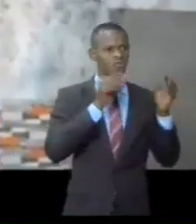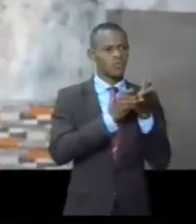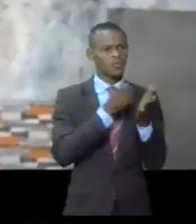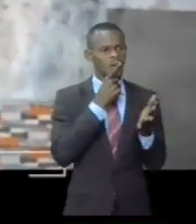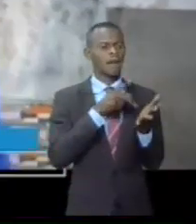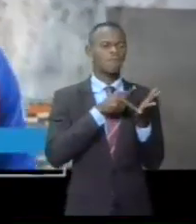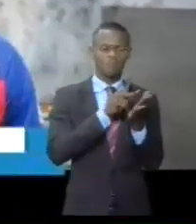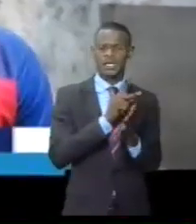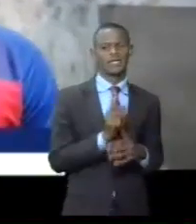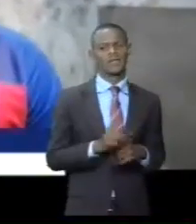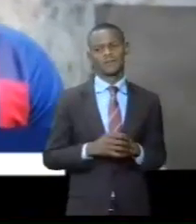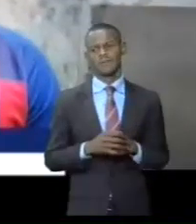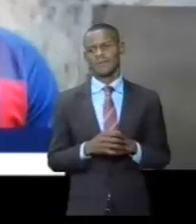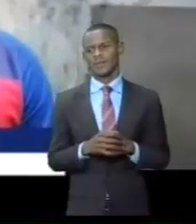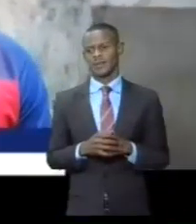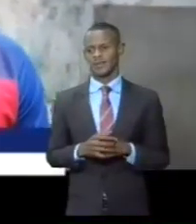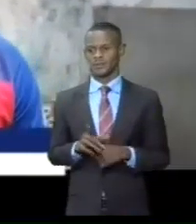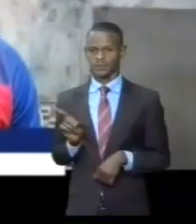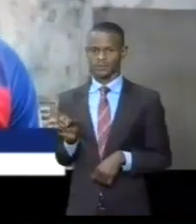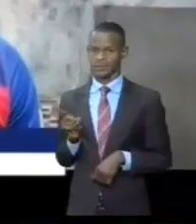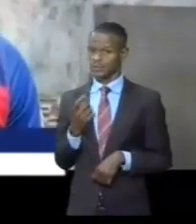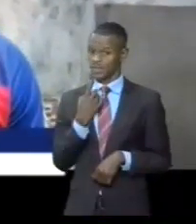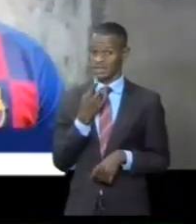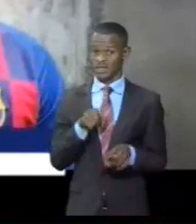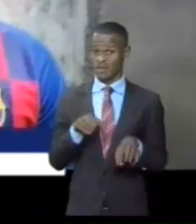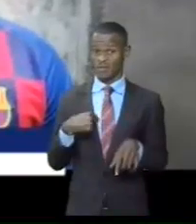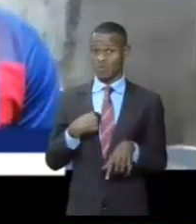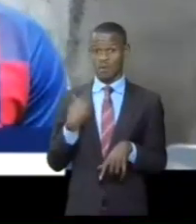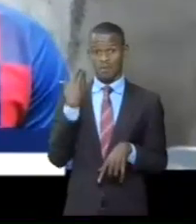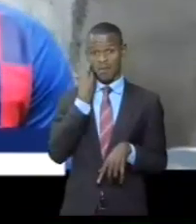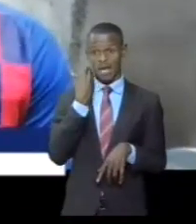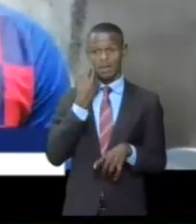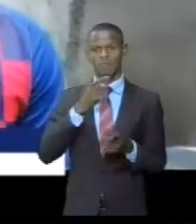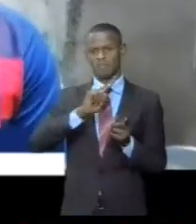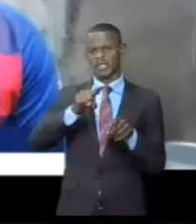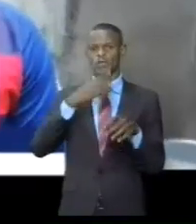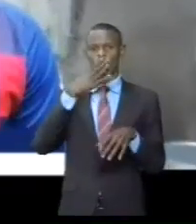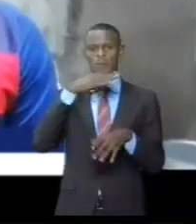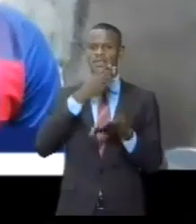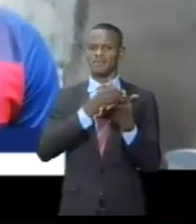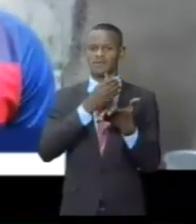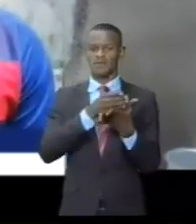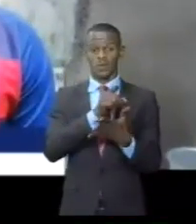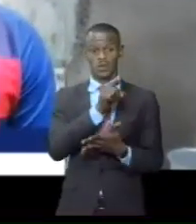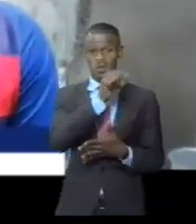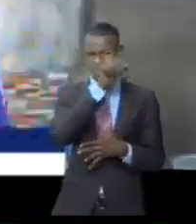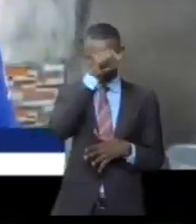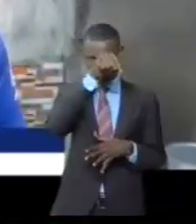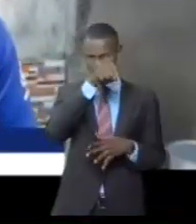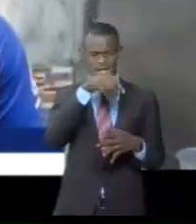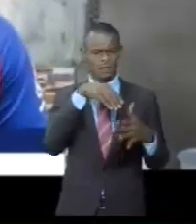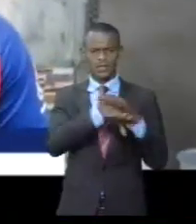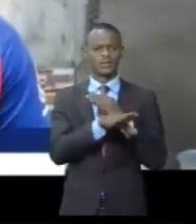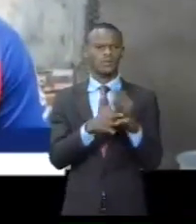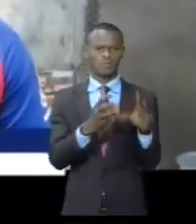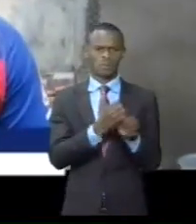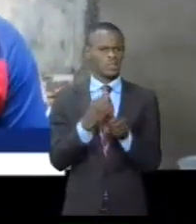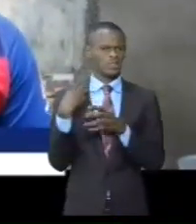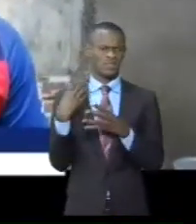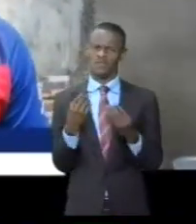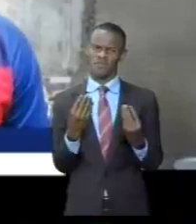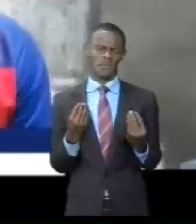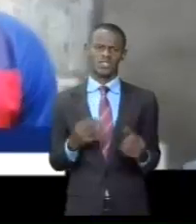malade. Je m'en vais toujours à l'hôpital privé. On me prend en charge facilement. Voilà. C'est parmi